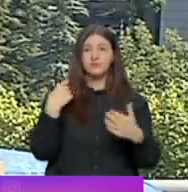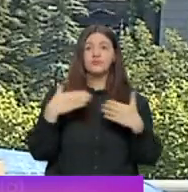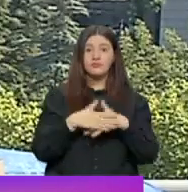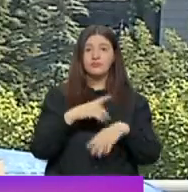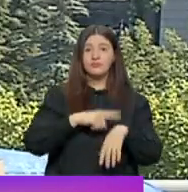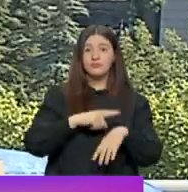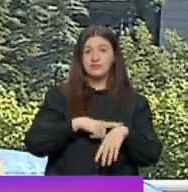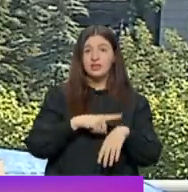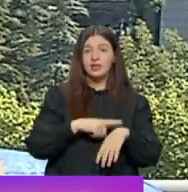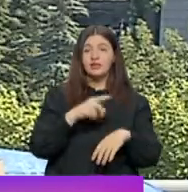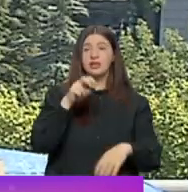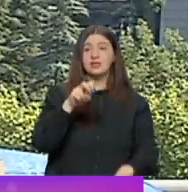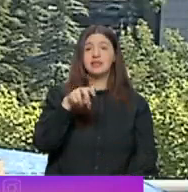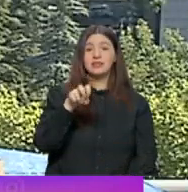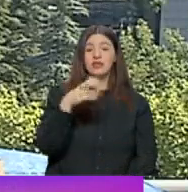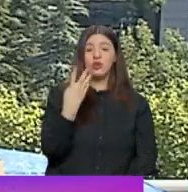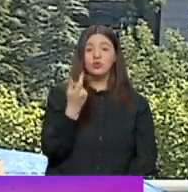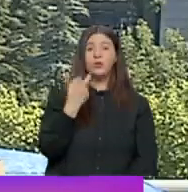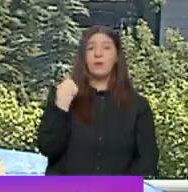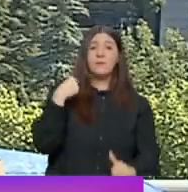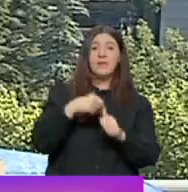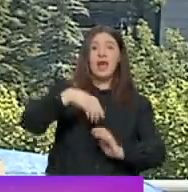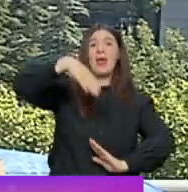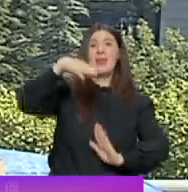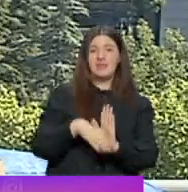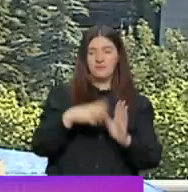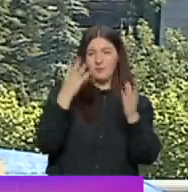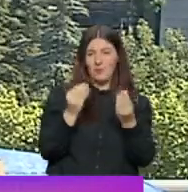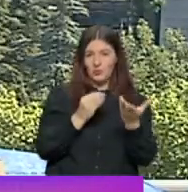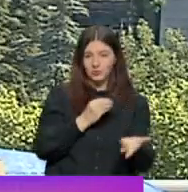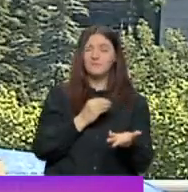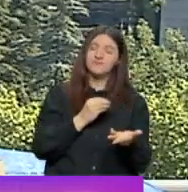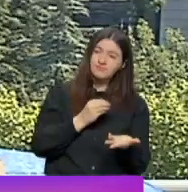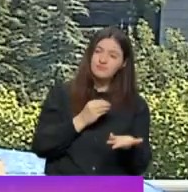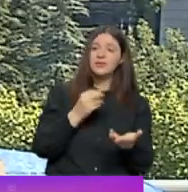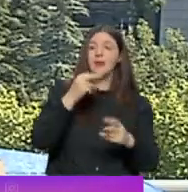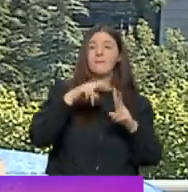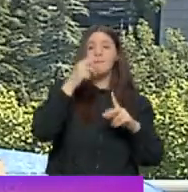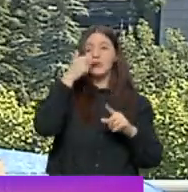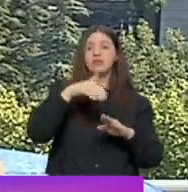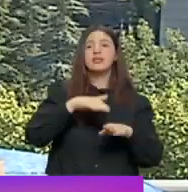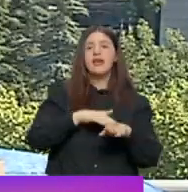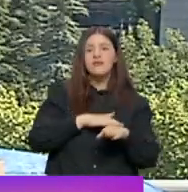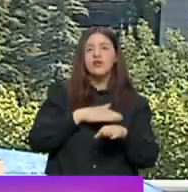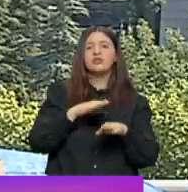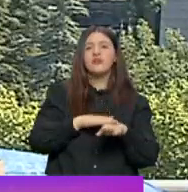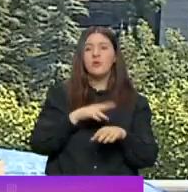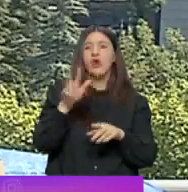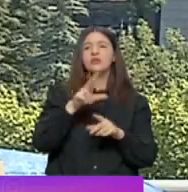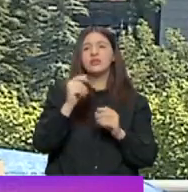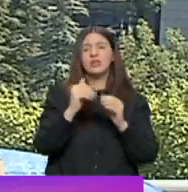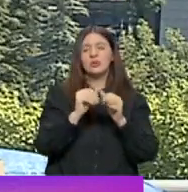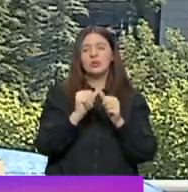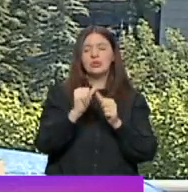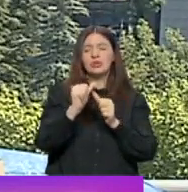akşam saatlerinde de 84 kuruşluk bir indirim gerçekleşti. Yani mazot yavaş yavaş böyle 30 lira